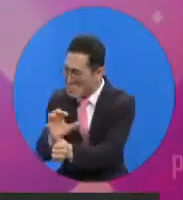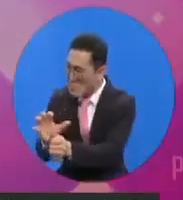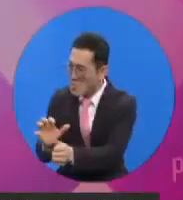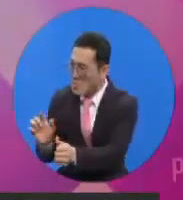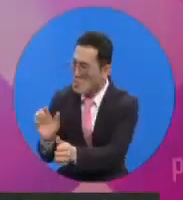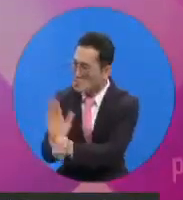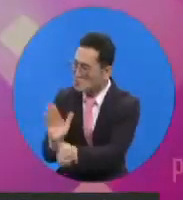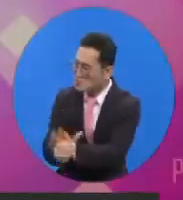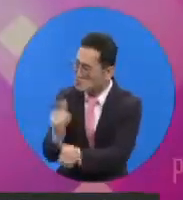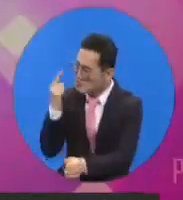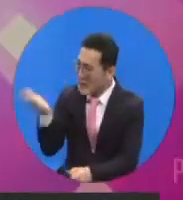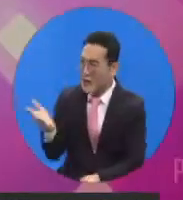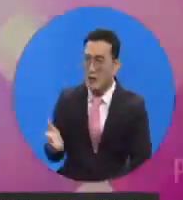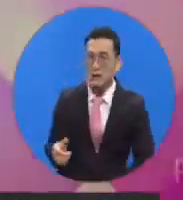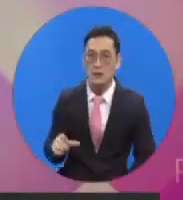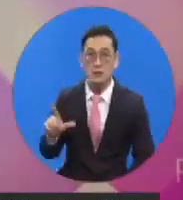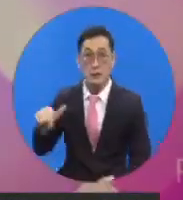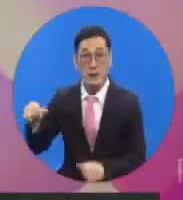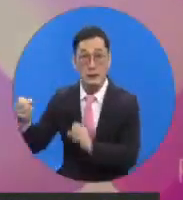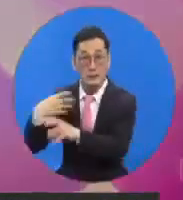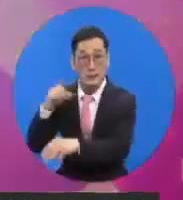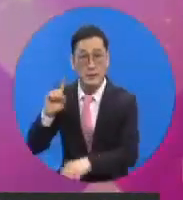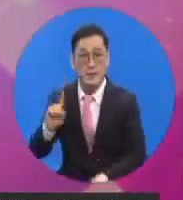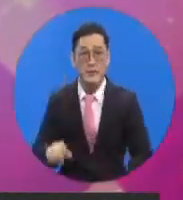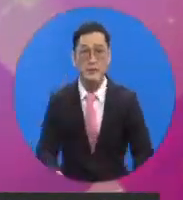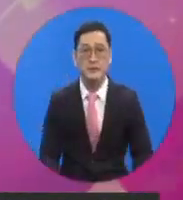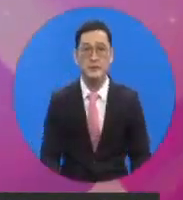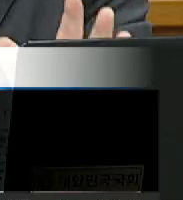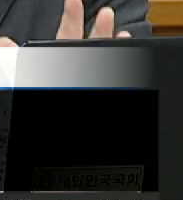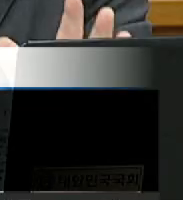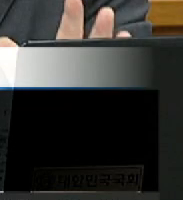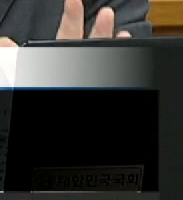식물총장이다라는 표현까지 써가면서 답변을 했습니다. 들어보시죠.